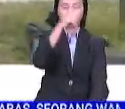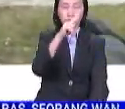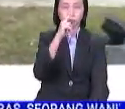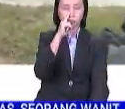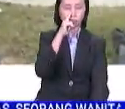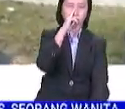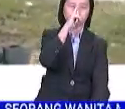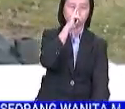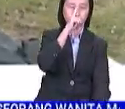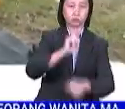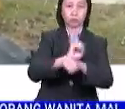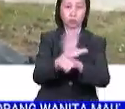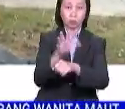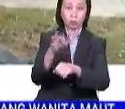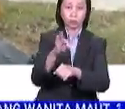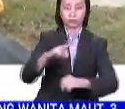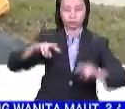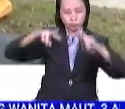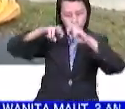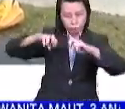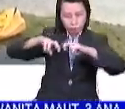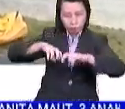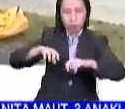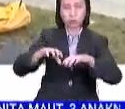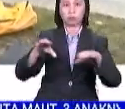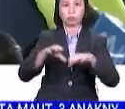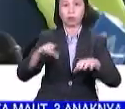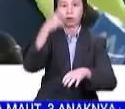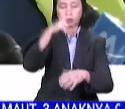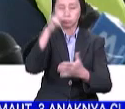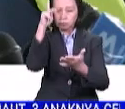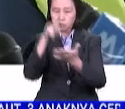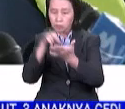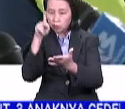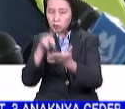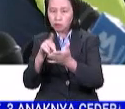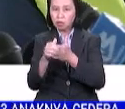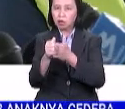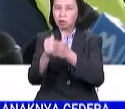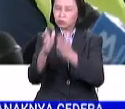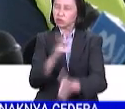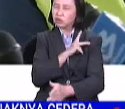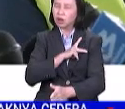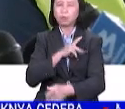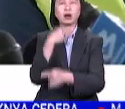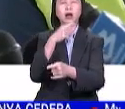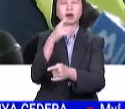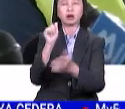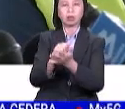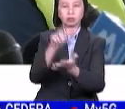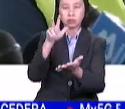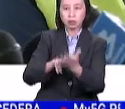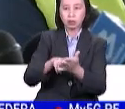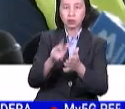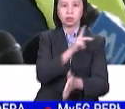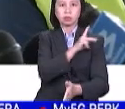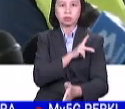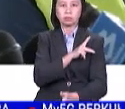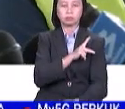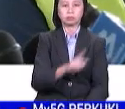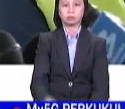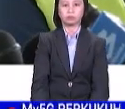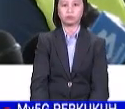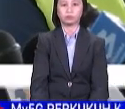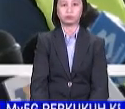saringan COVID-19. Siasatan turut dijalankan bagi mengenal pasti dalang sindiket serta mengesan tekong. Masa ini belum